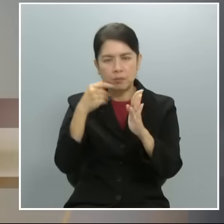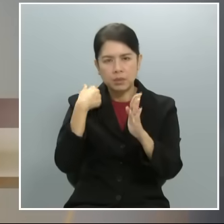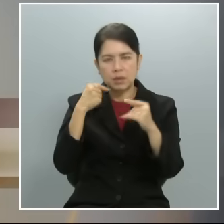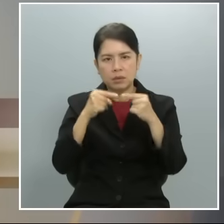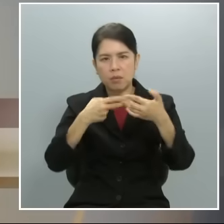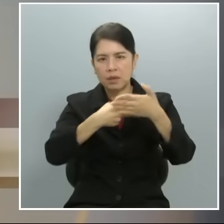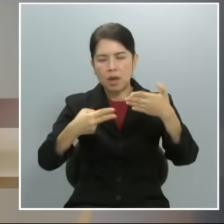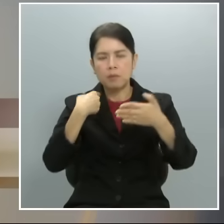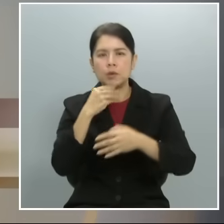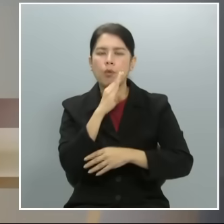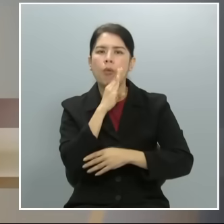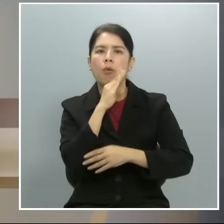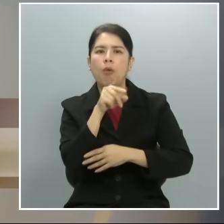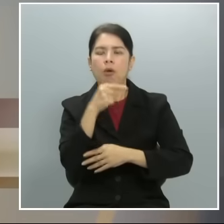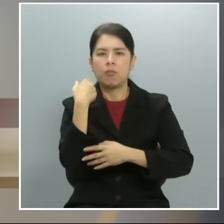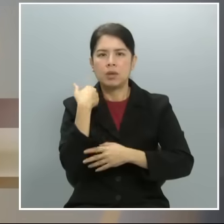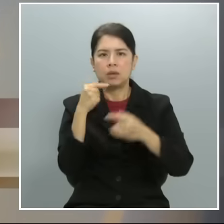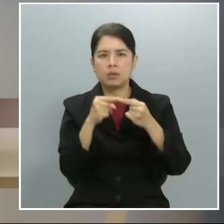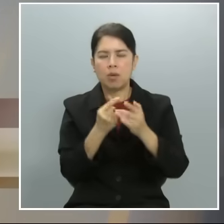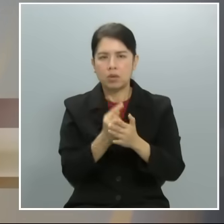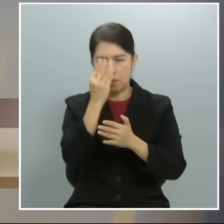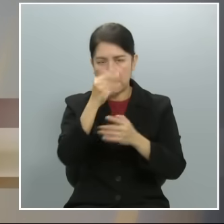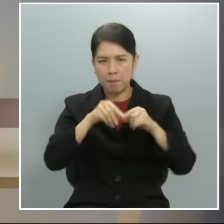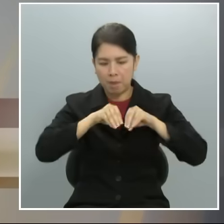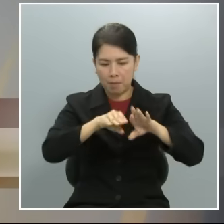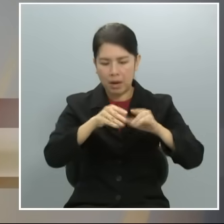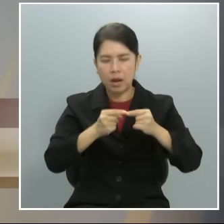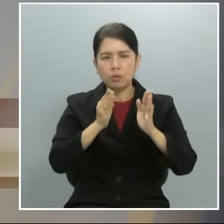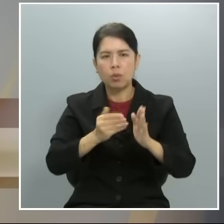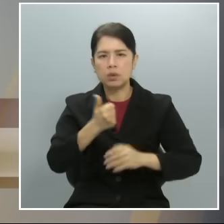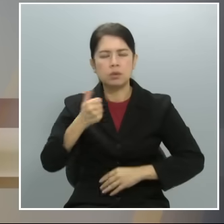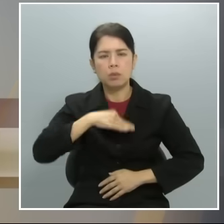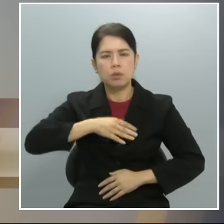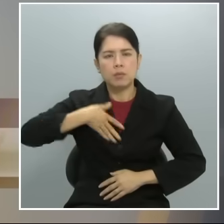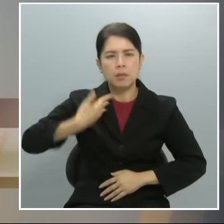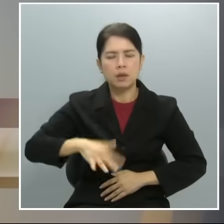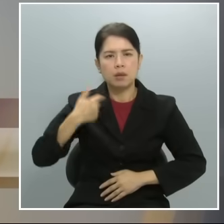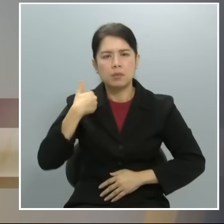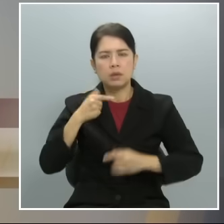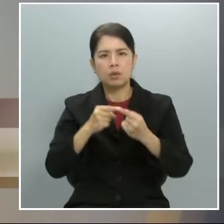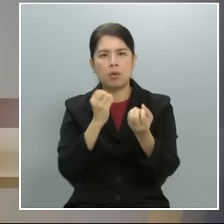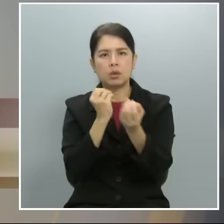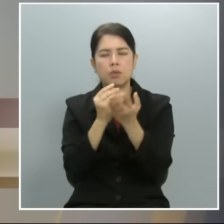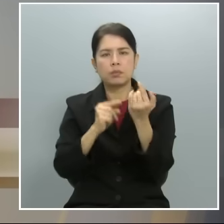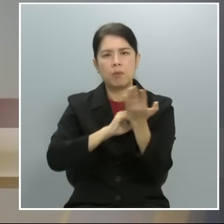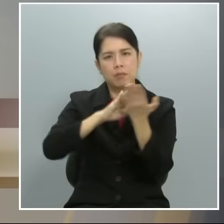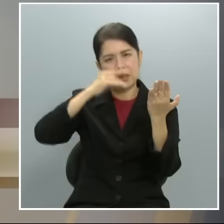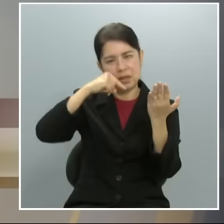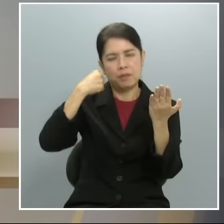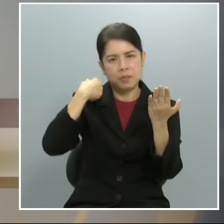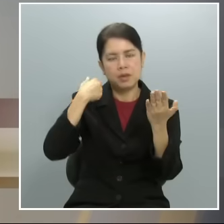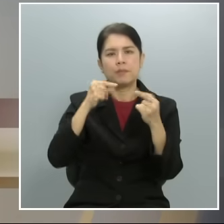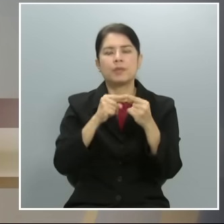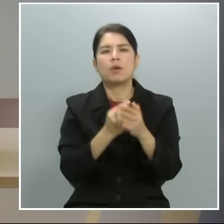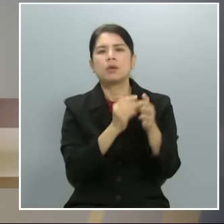เท็จโดยประการที่น่าจะทำให้เกิดความเสียหายต่อการรักษาความมั่นคงปลอดภัยของประเทศเข้ามั้ยเข้าค่ะหรือความ